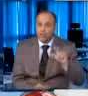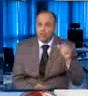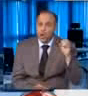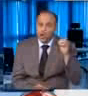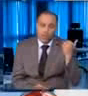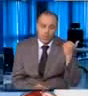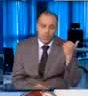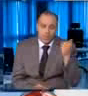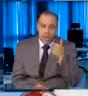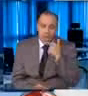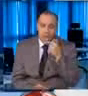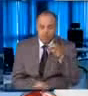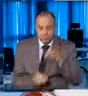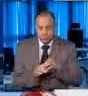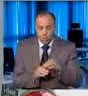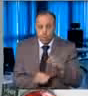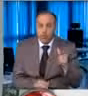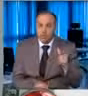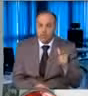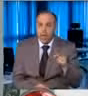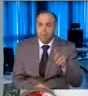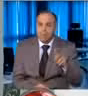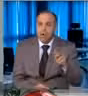أكتوبر في استفتاء أجراه موقع